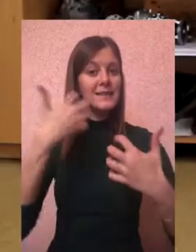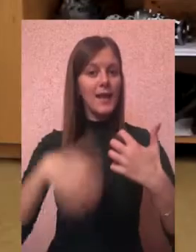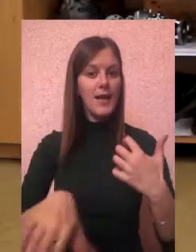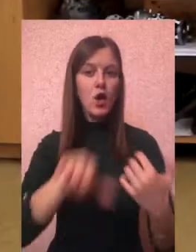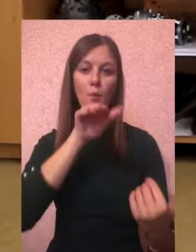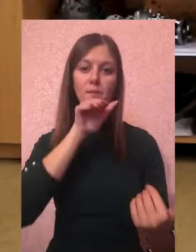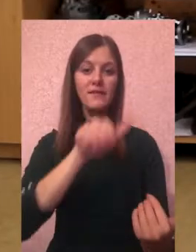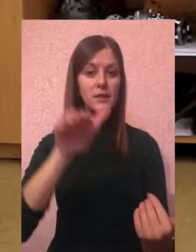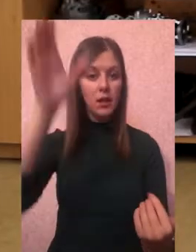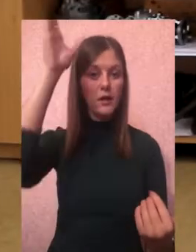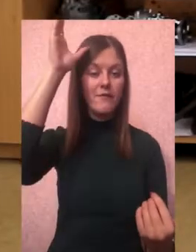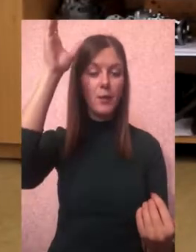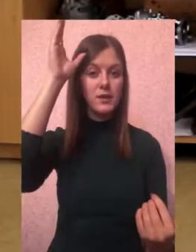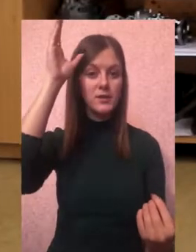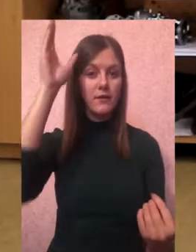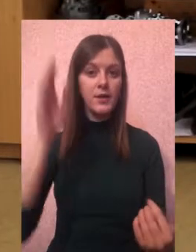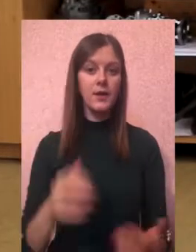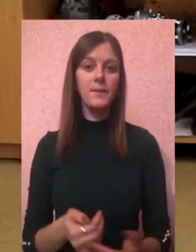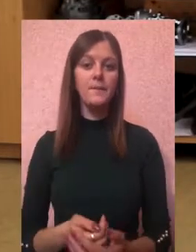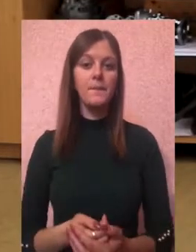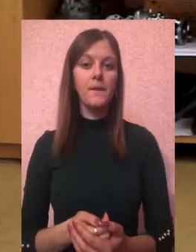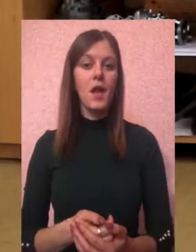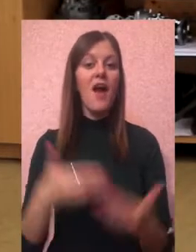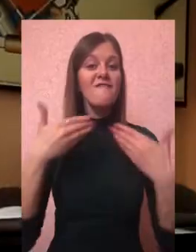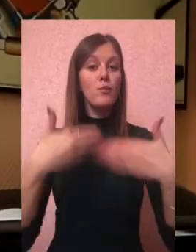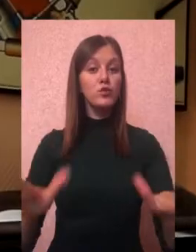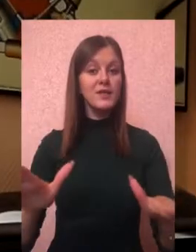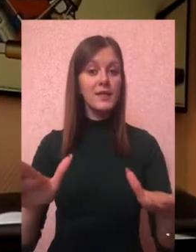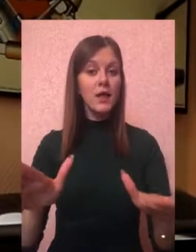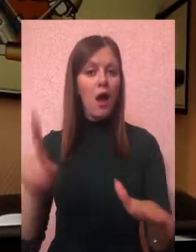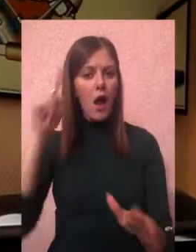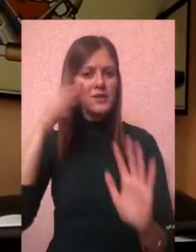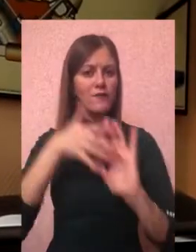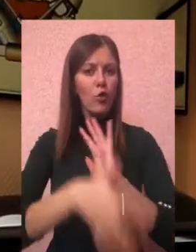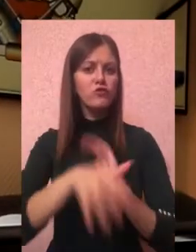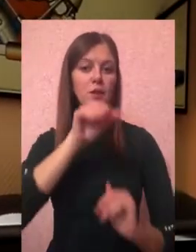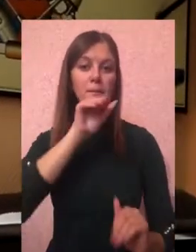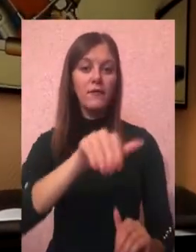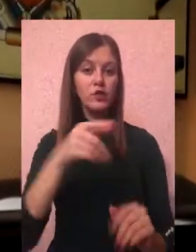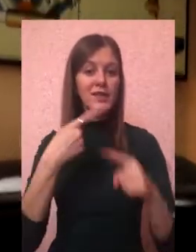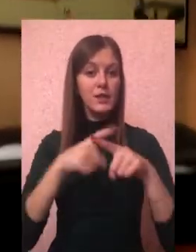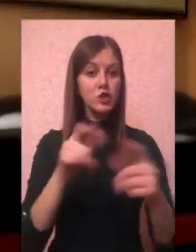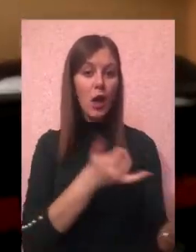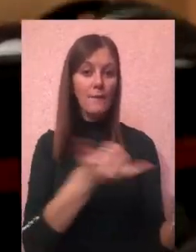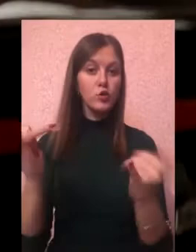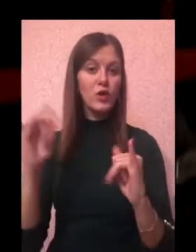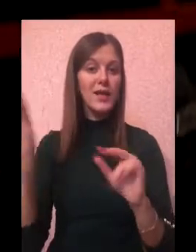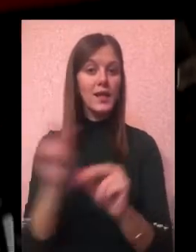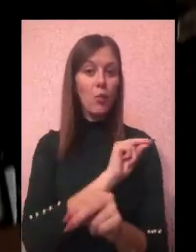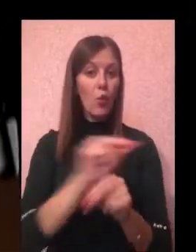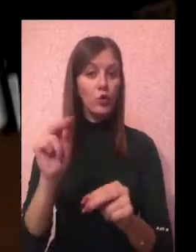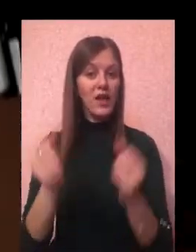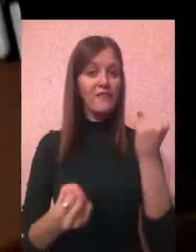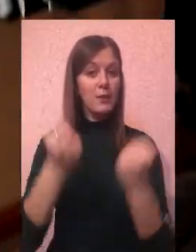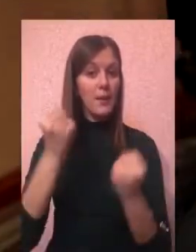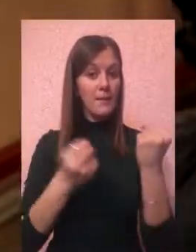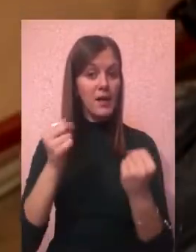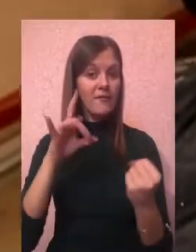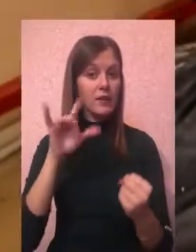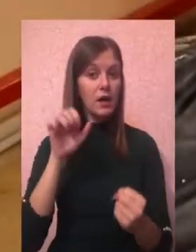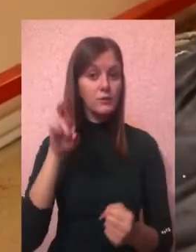требующих среднего профессионального образования. Выпускник, освоивший профессию техническое обслуживание и